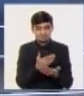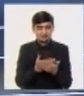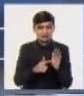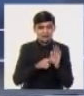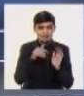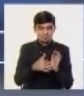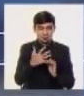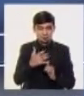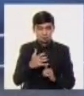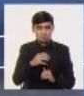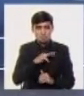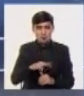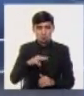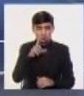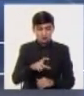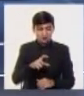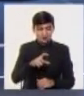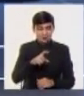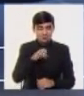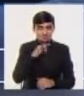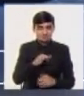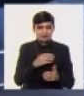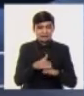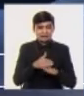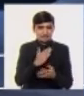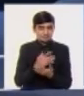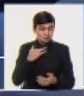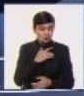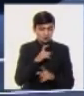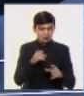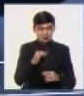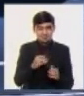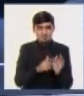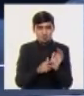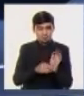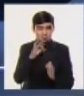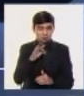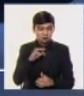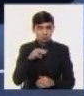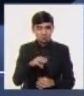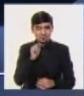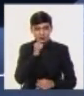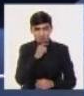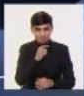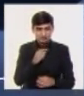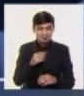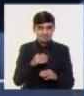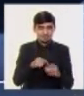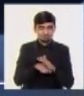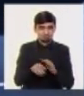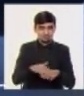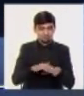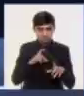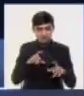7,5 миллионов казахстанцев на сегодня имеют кредиты. Это чуть ли не 80% от экономически активного